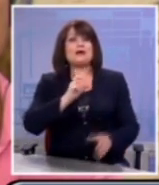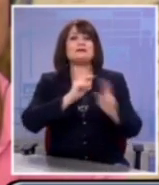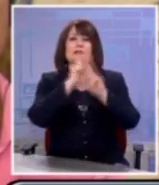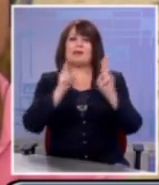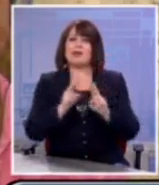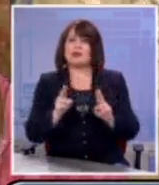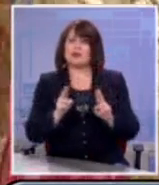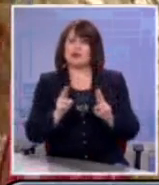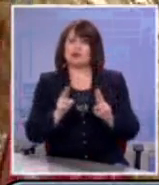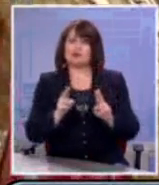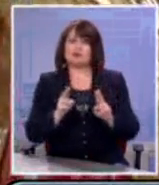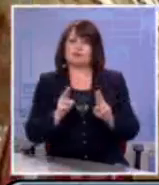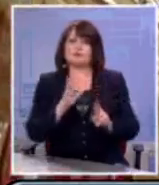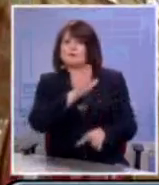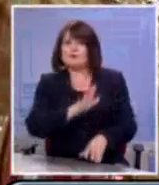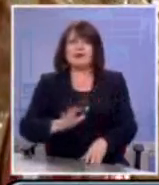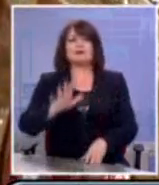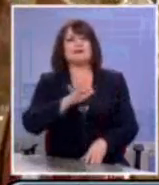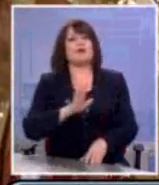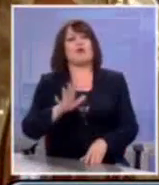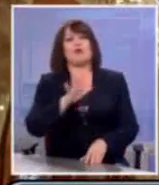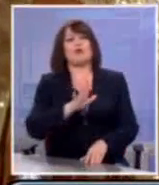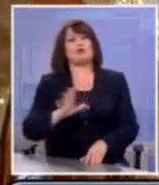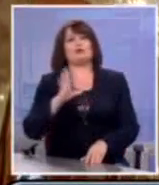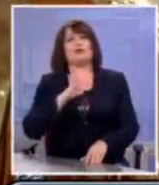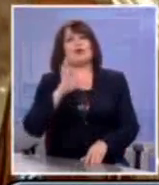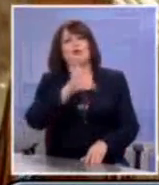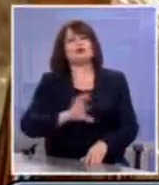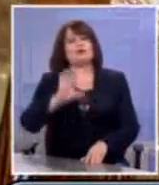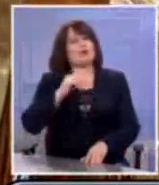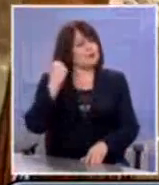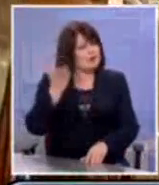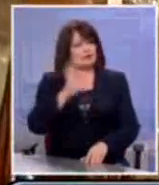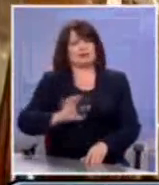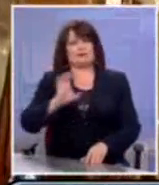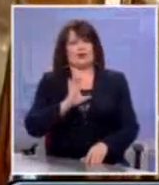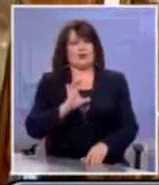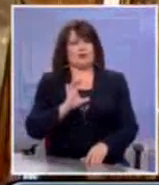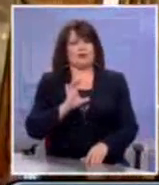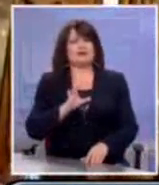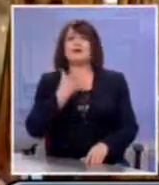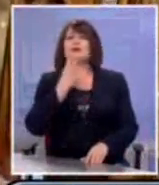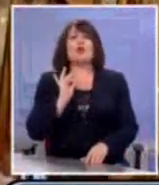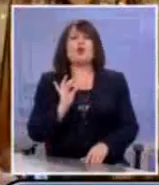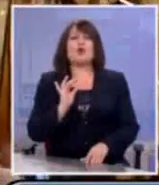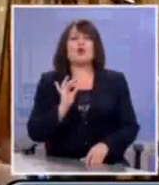διεθνώς, σε όλους τις λαούς της Ευρώπης και εκτός Ευρώπης, διότι